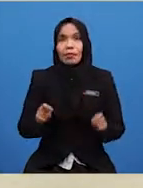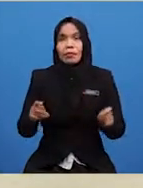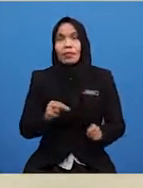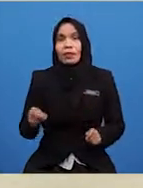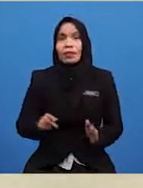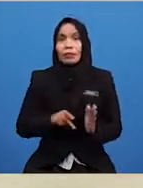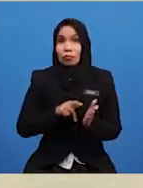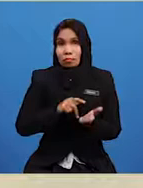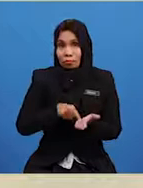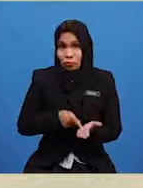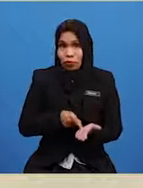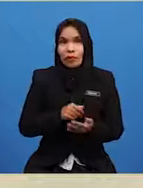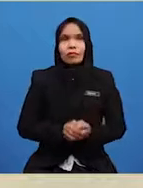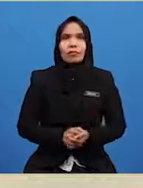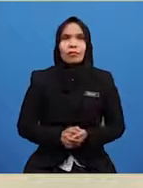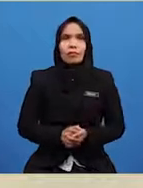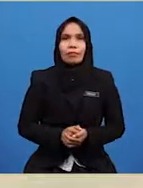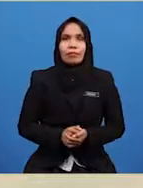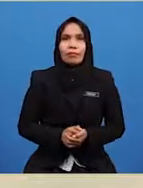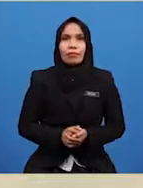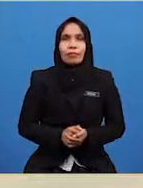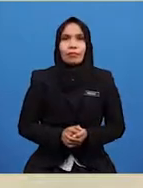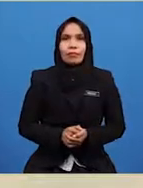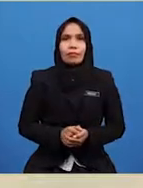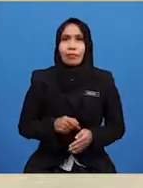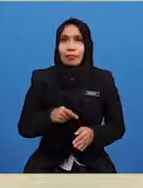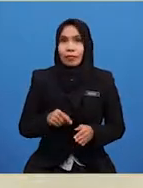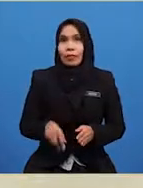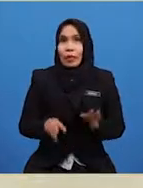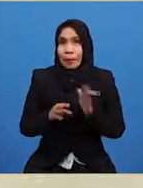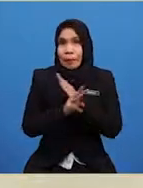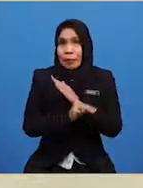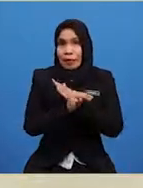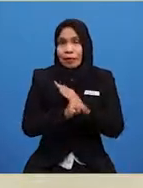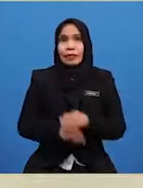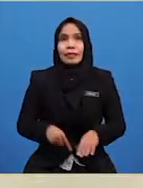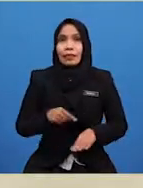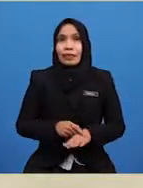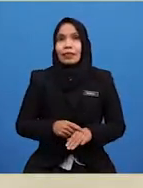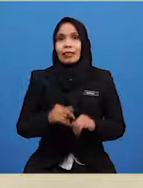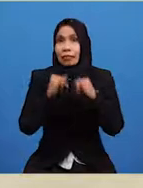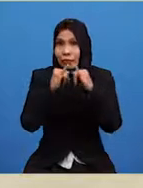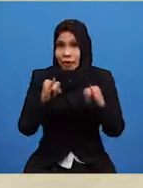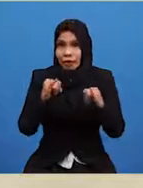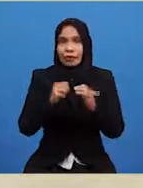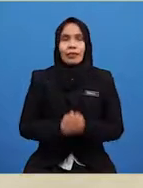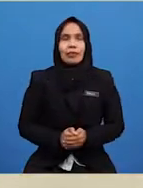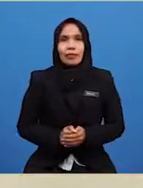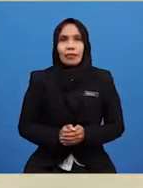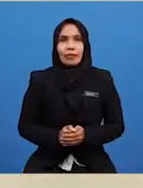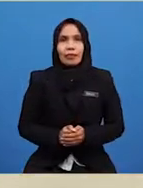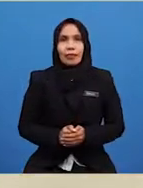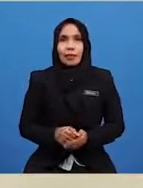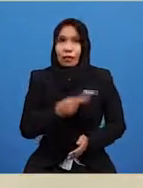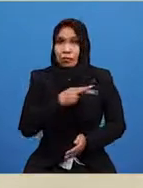pentadbiran di Melaka yang terletaknya di istana. Hal ini memudahkan raja mendapat bantuan daripada